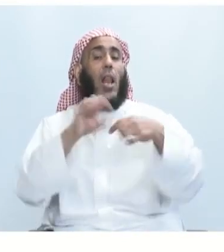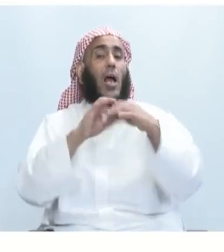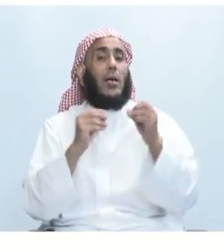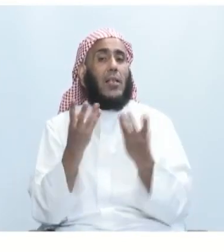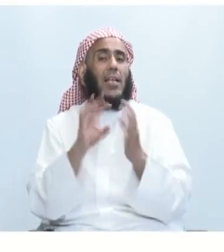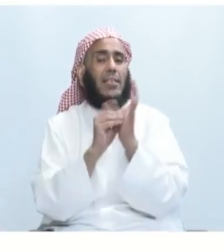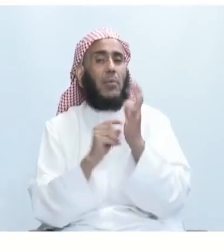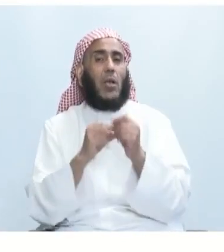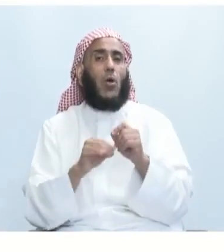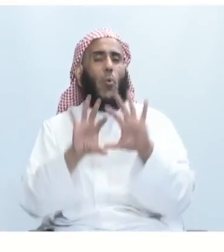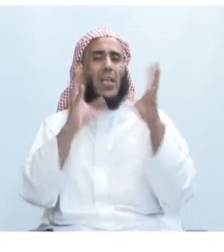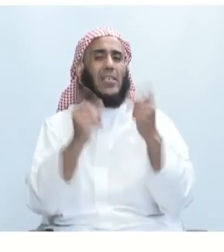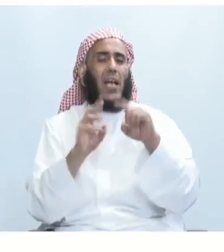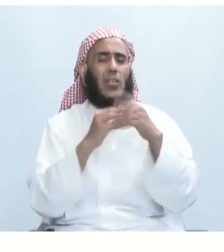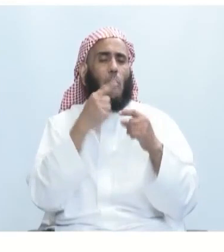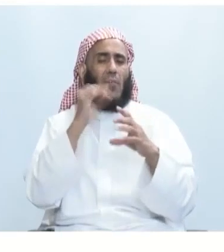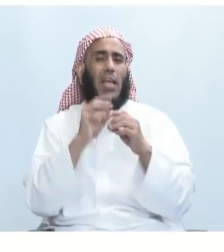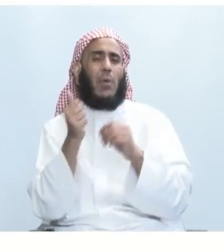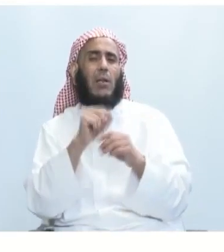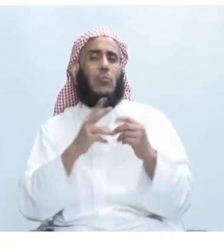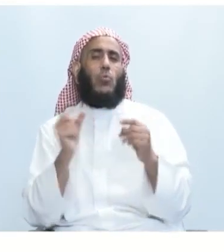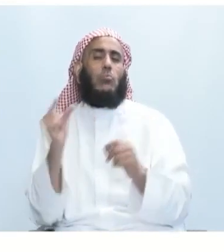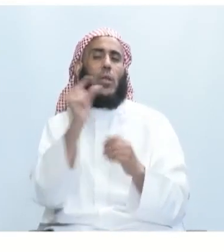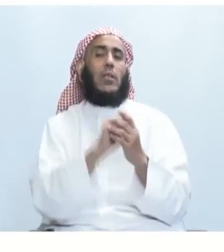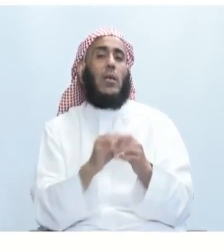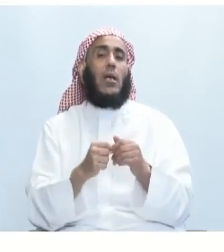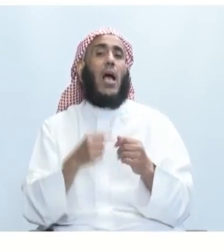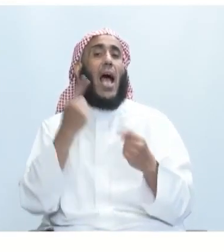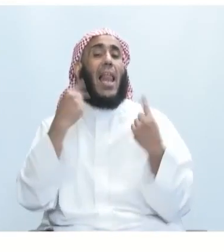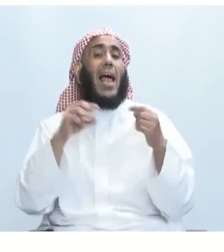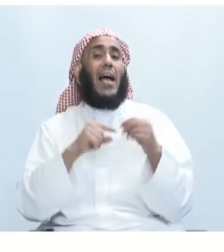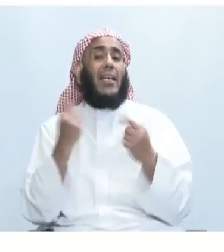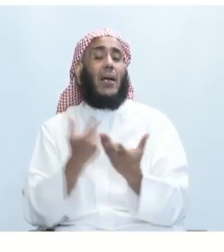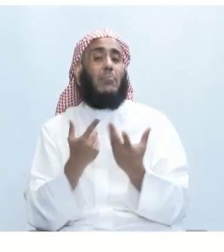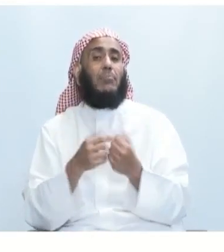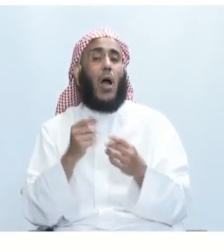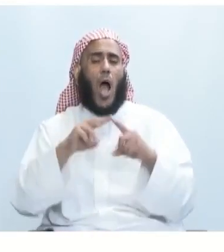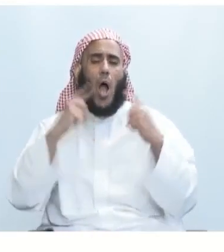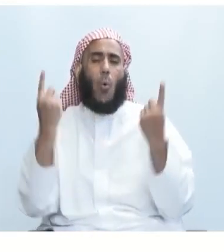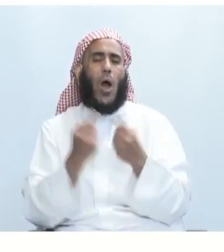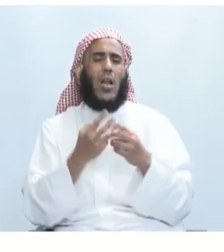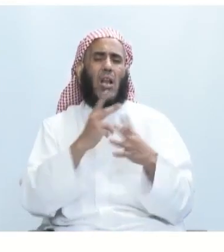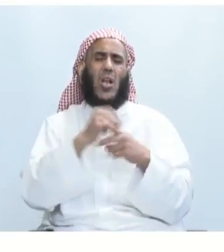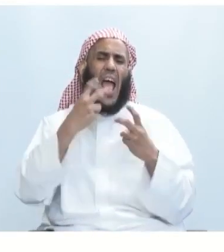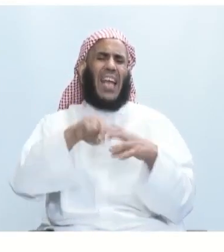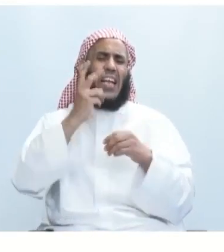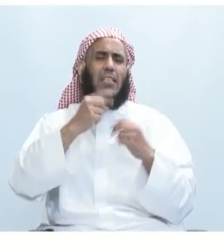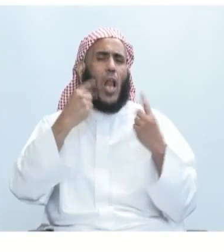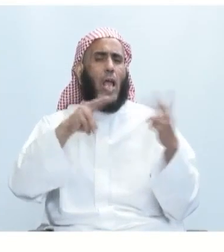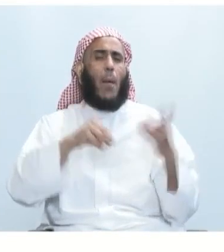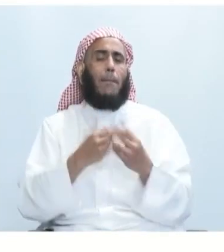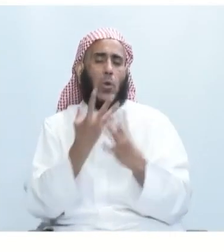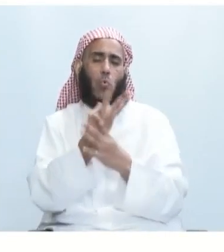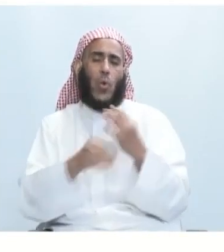الحسابيه والاشكال الهندسيه ومفاهيم الرمز والمصطلحات الاحياء مثلا يدرس احوال الكائنات الحيه من